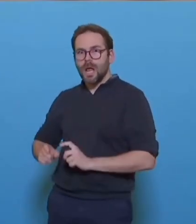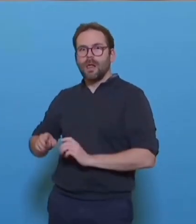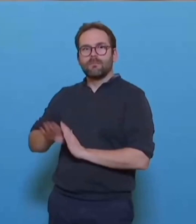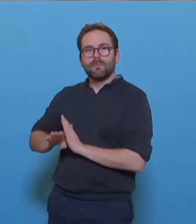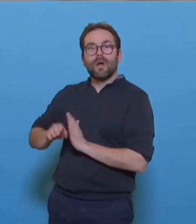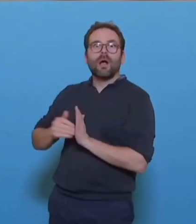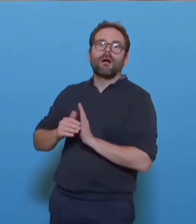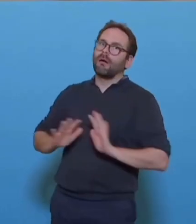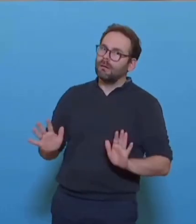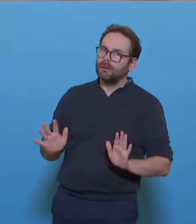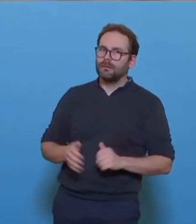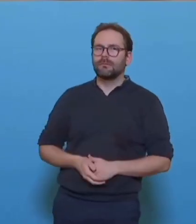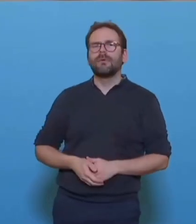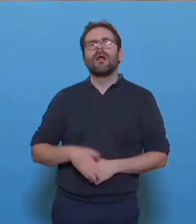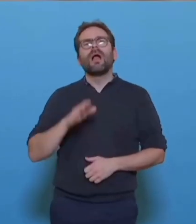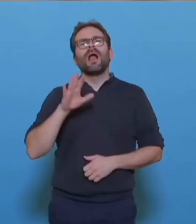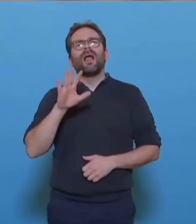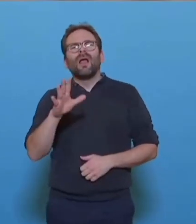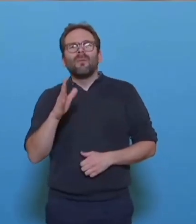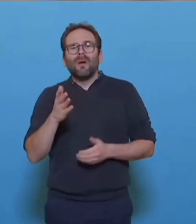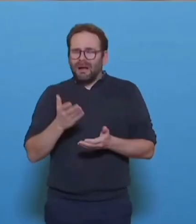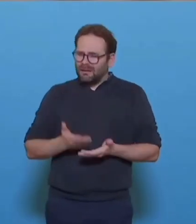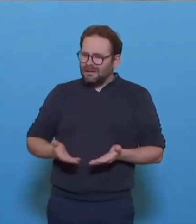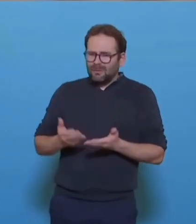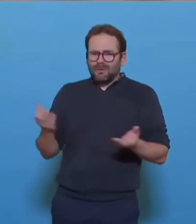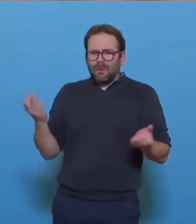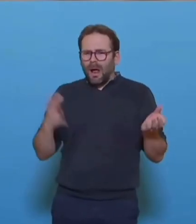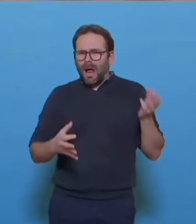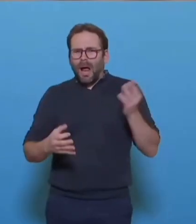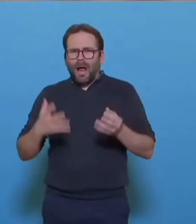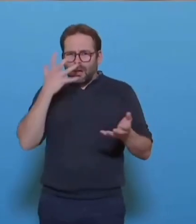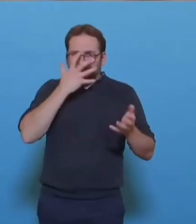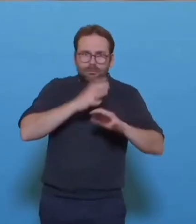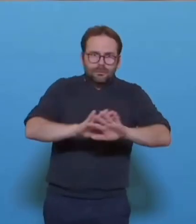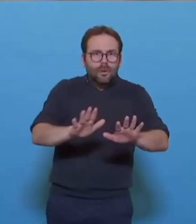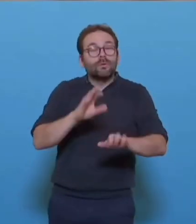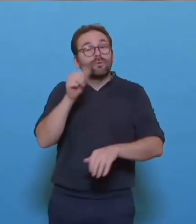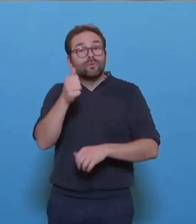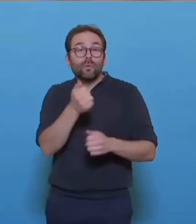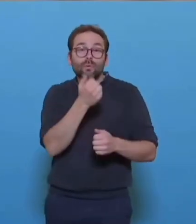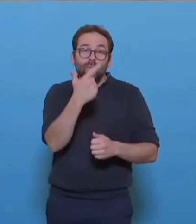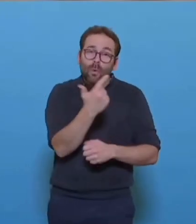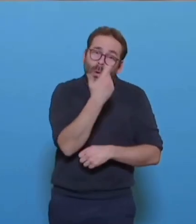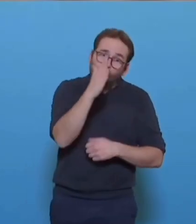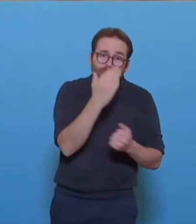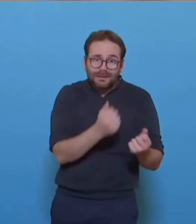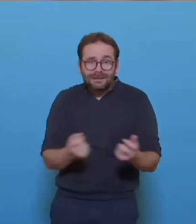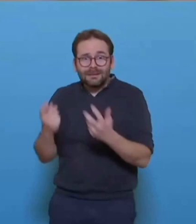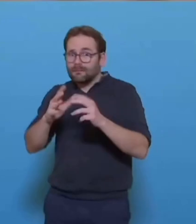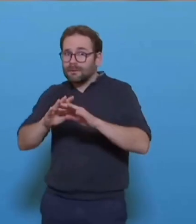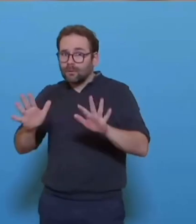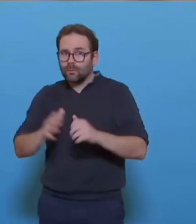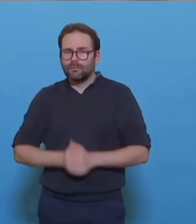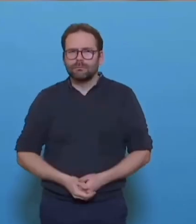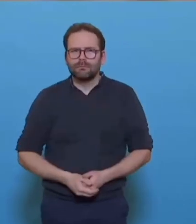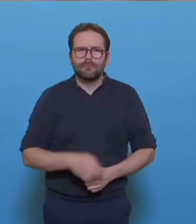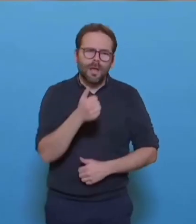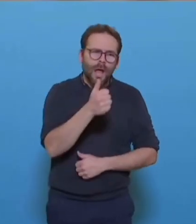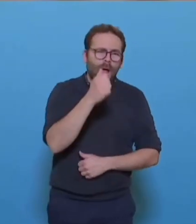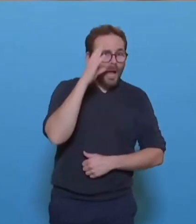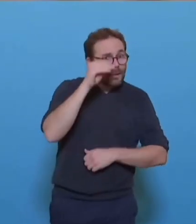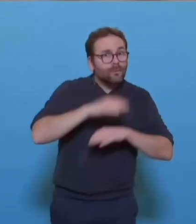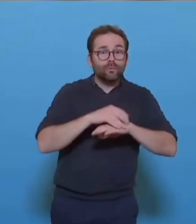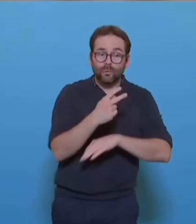Je ne vais pas noircir le tableau, je donne juste deux autres chiffres. Un étudiant sur